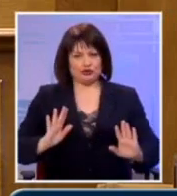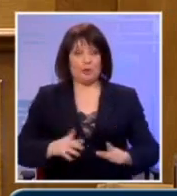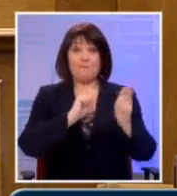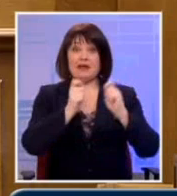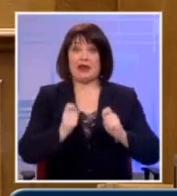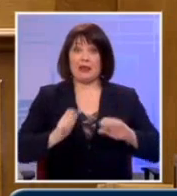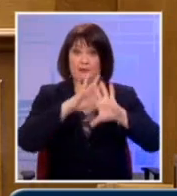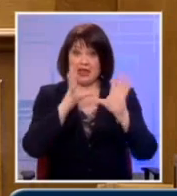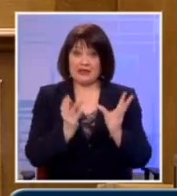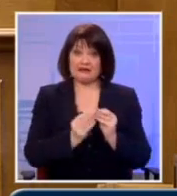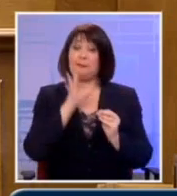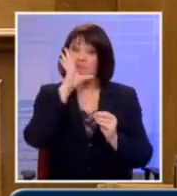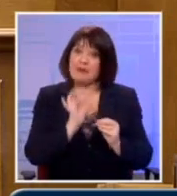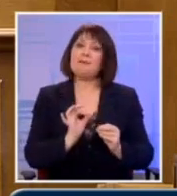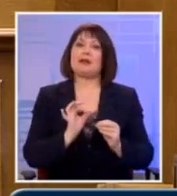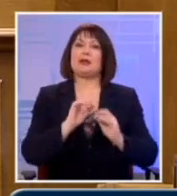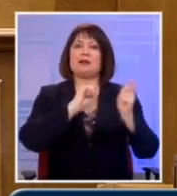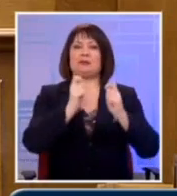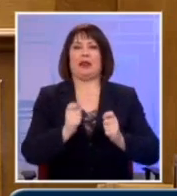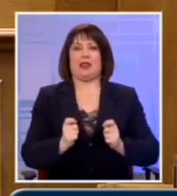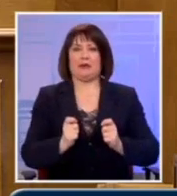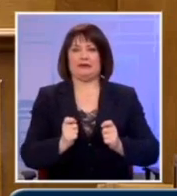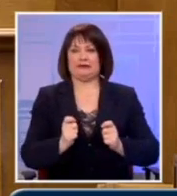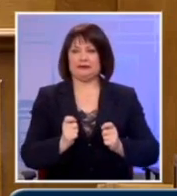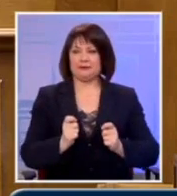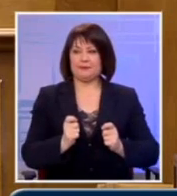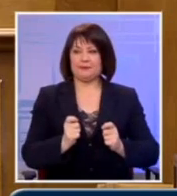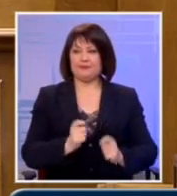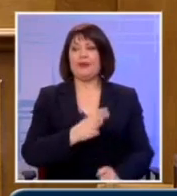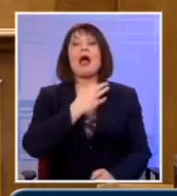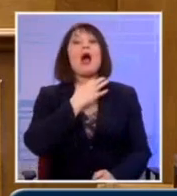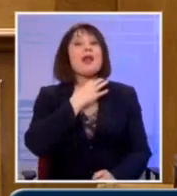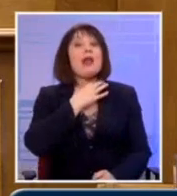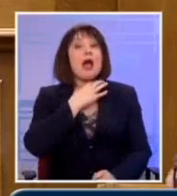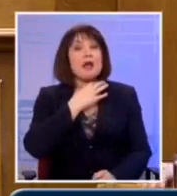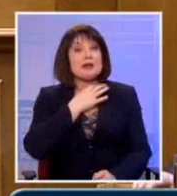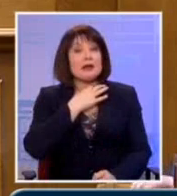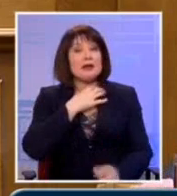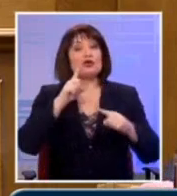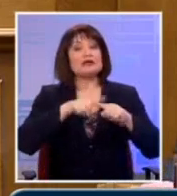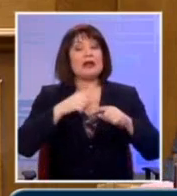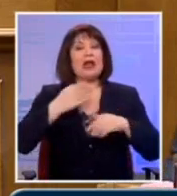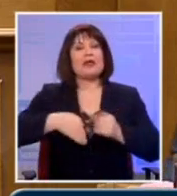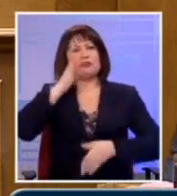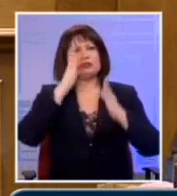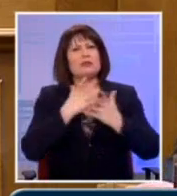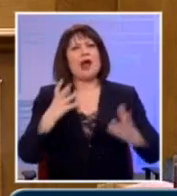Μεταρρυθμίσεις αυτές είναι πραγματικές μεταρρυθμίσεις. Είναι αναγκαίες προκειμένου η χώρα να ξεπεράσει χρόνιες